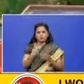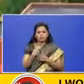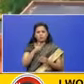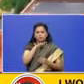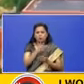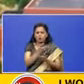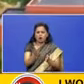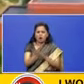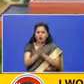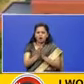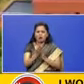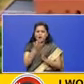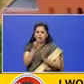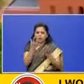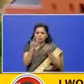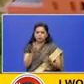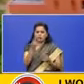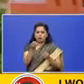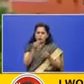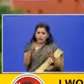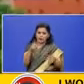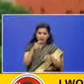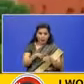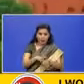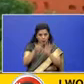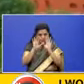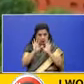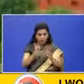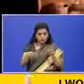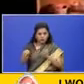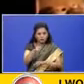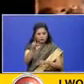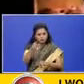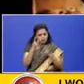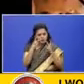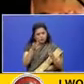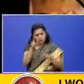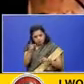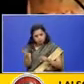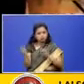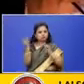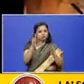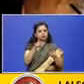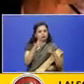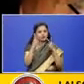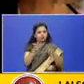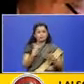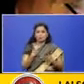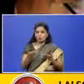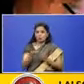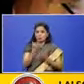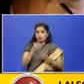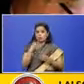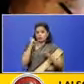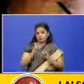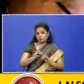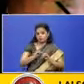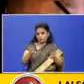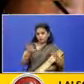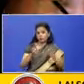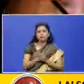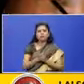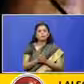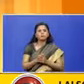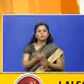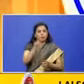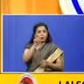आग्रह करना चाहूंगा कि उन्हें जब भी समय मिले वे इसे देखने जरूर जाएं। मैं आपको ये भी बताना चाहता हूं कि